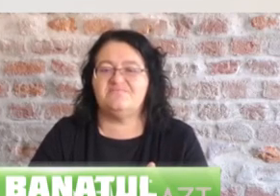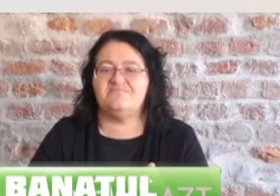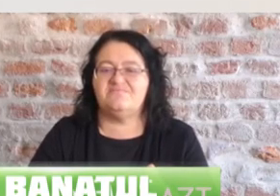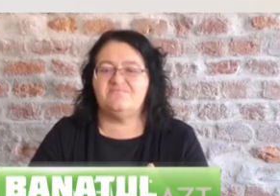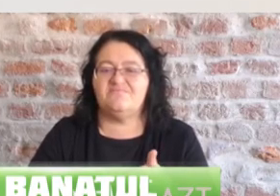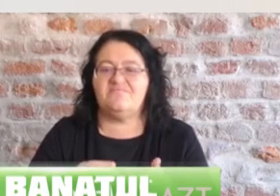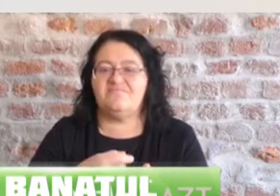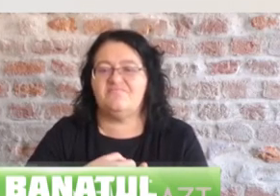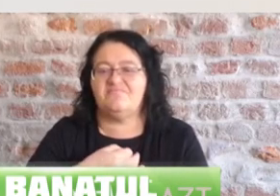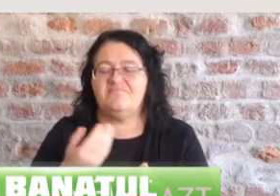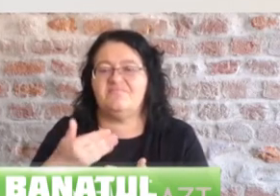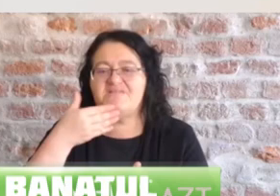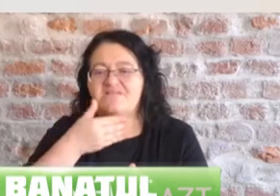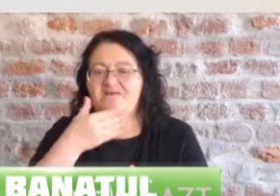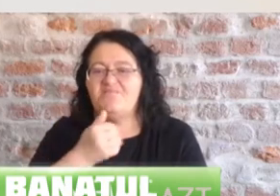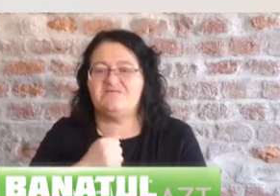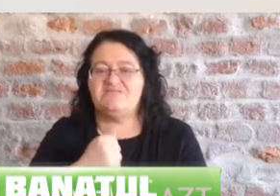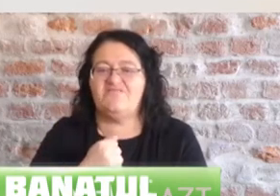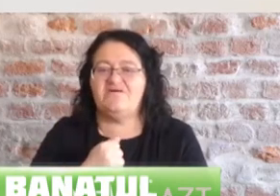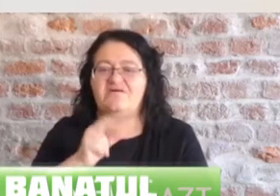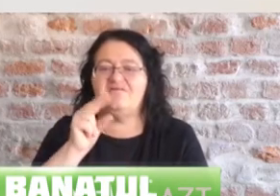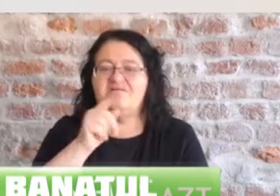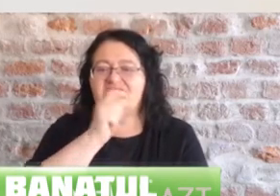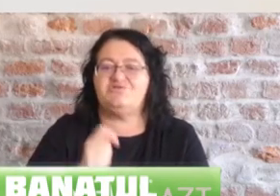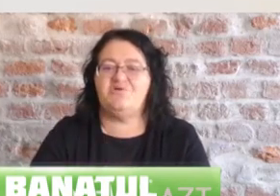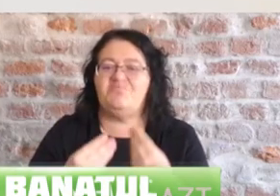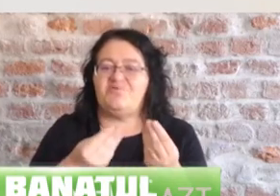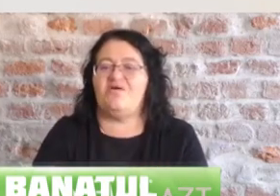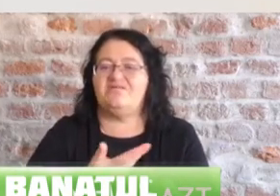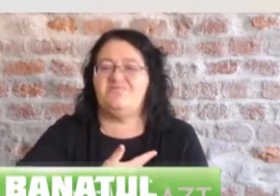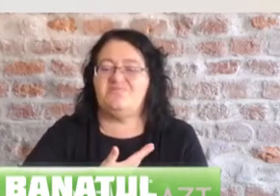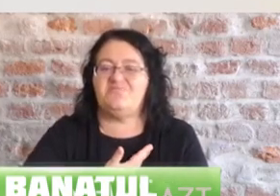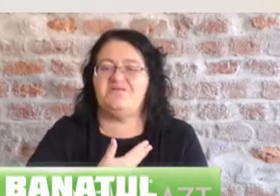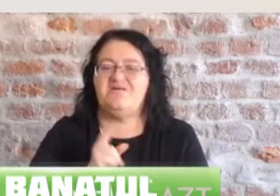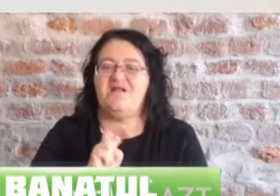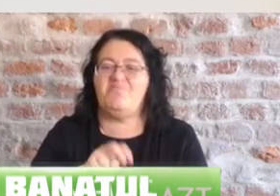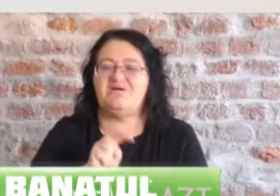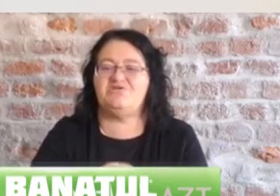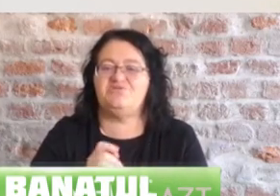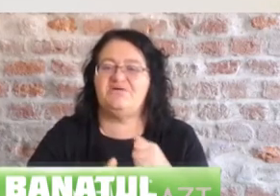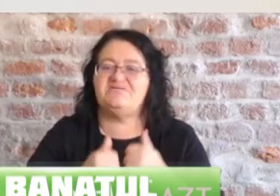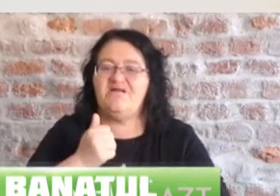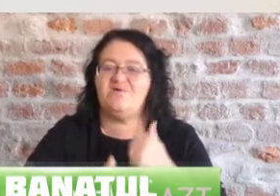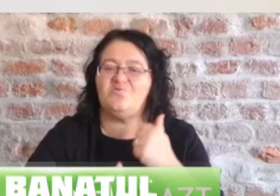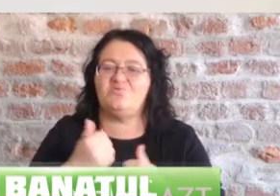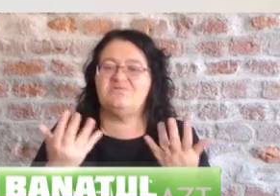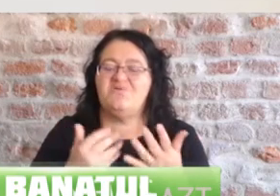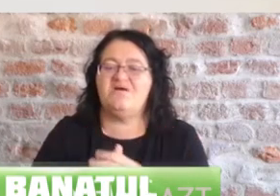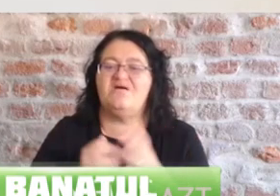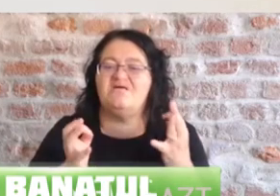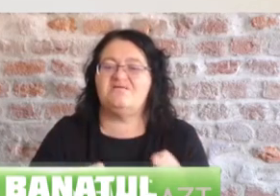acestei compuneri s-a materializat prin cele 30 de proiecte primite din partea participanților la concurs, pe